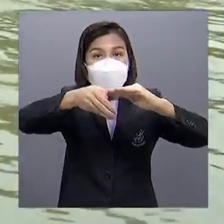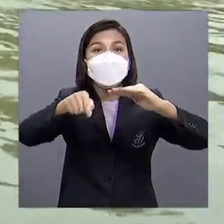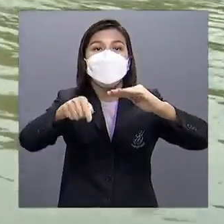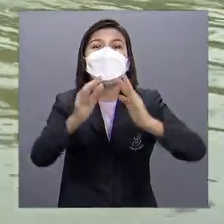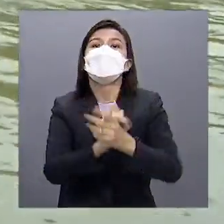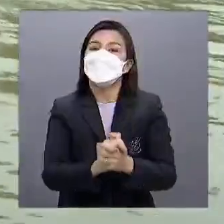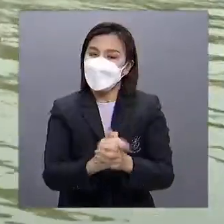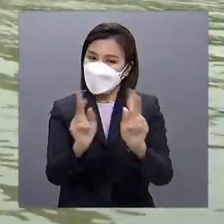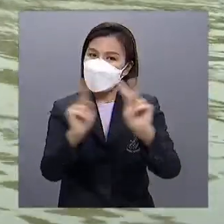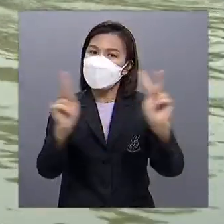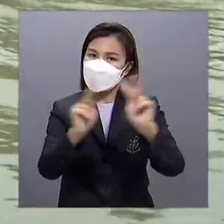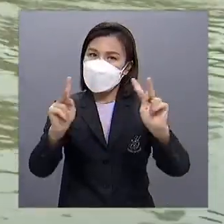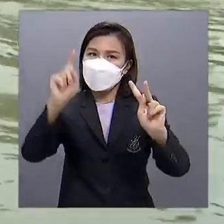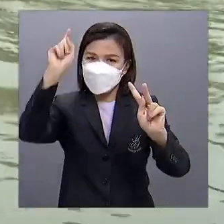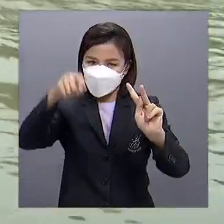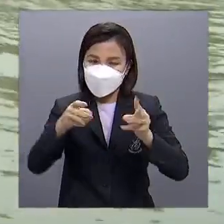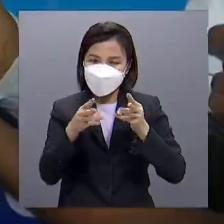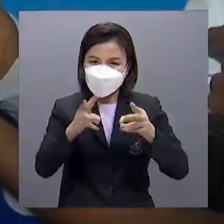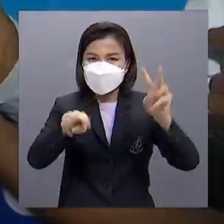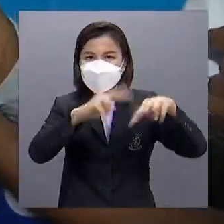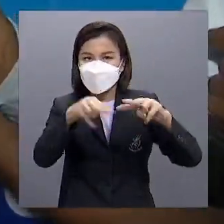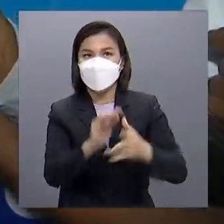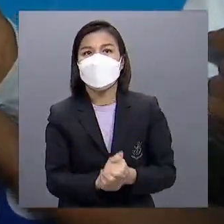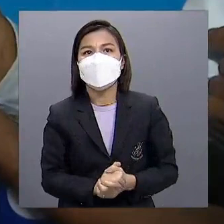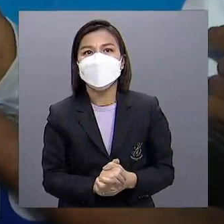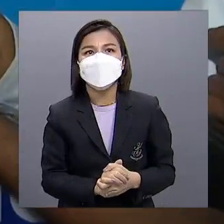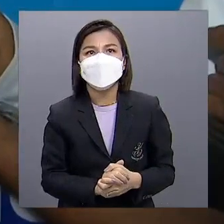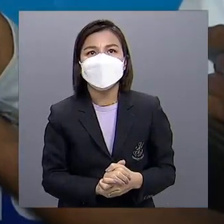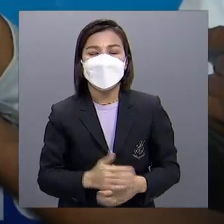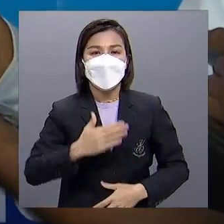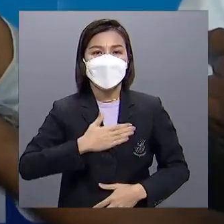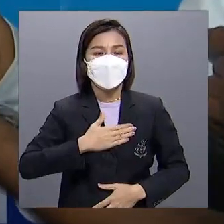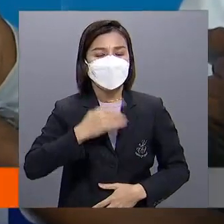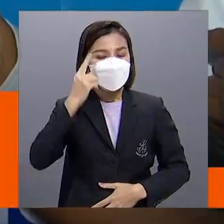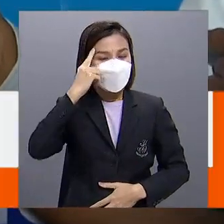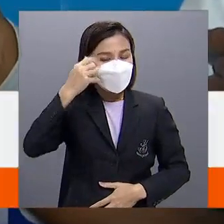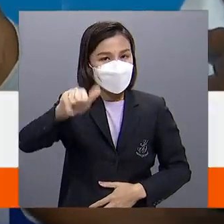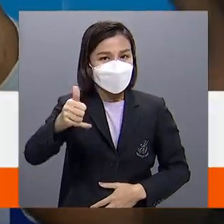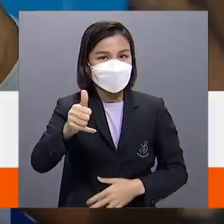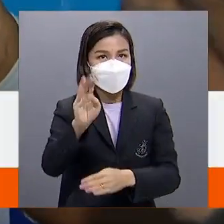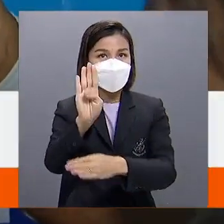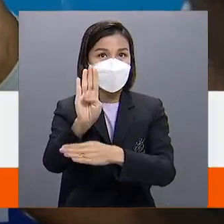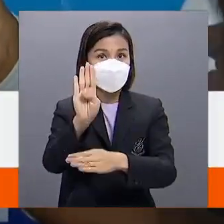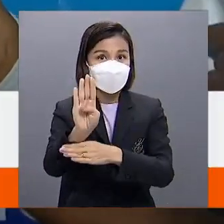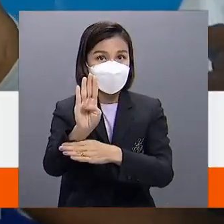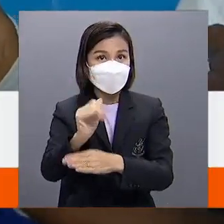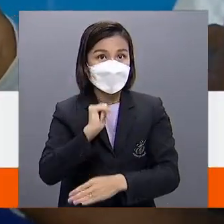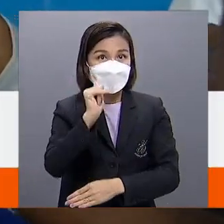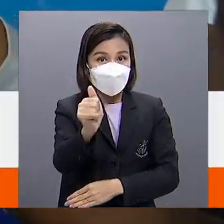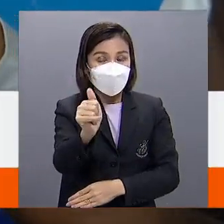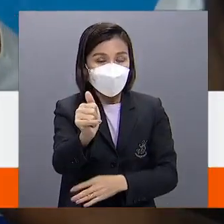า หลังจากนี้นะครับผมยังไม่แน่ใจว่าบริษัทเข้ามาสัมปทานเที่ยวนี้